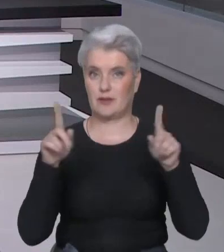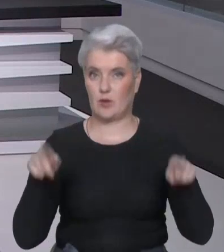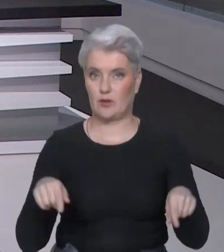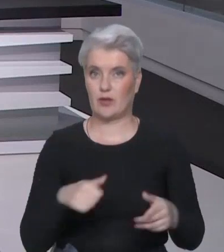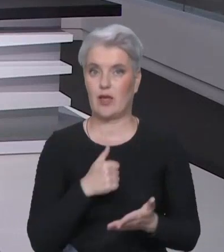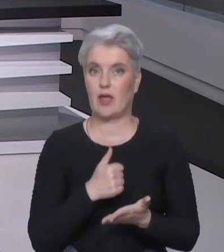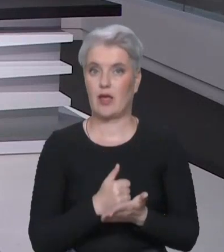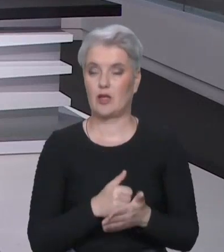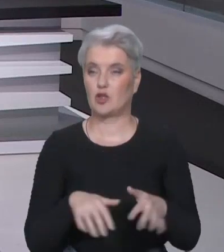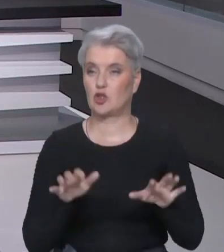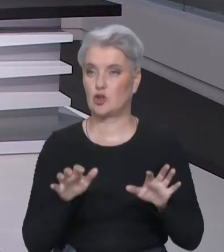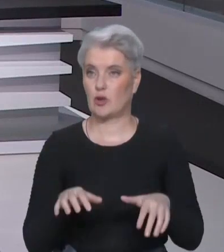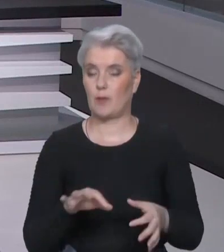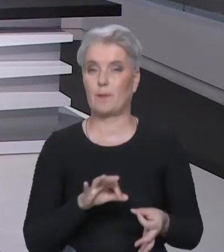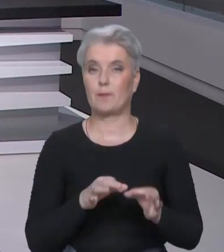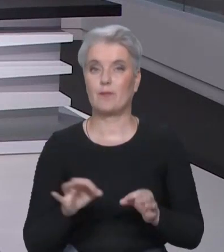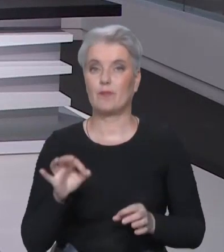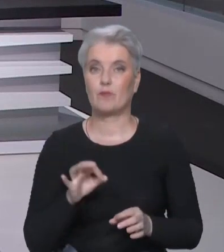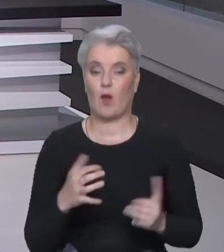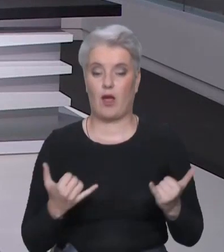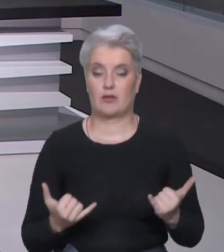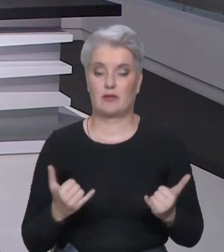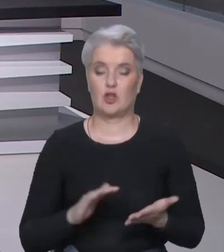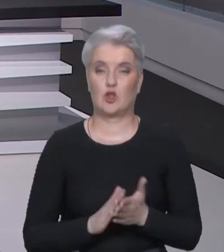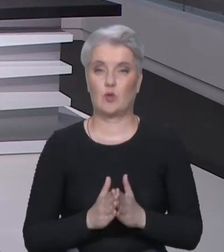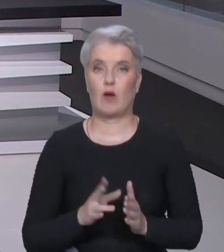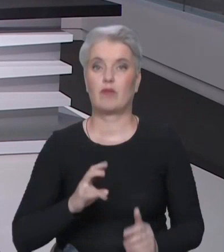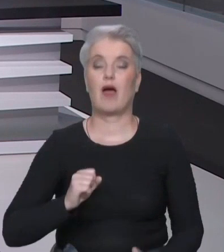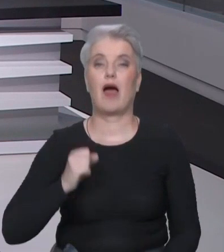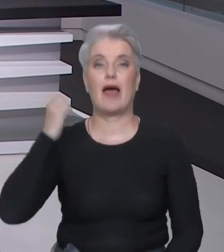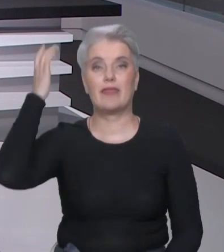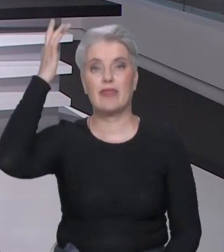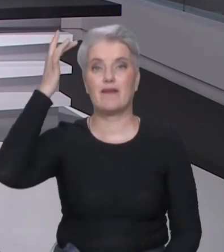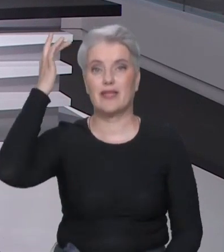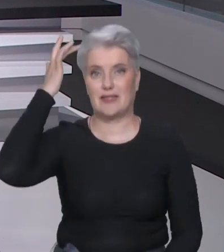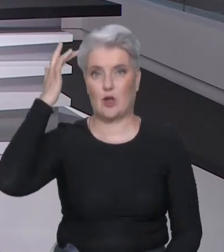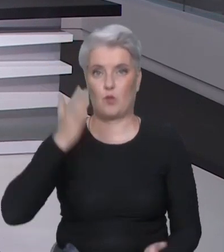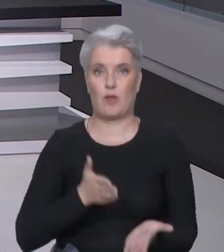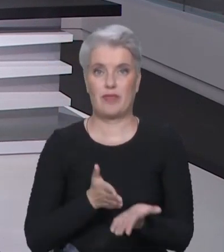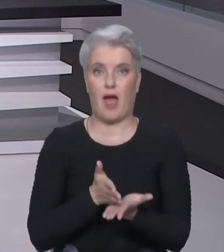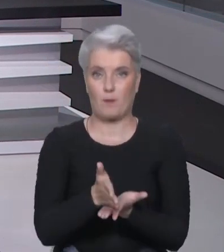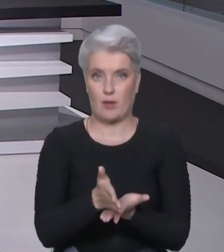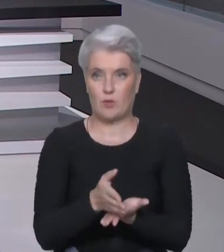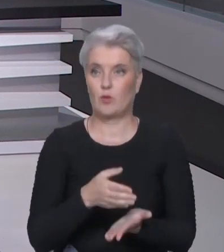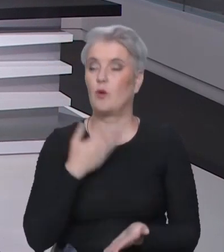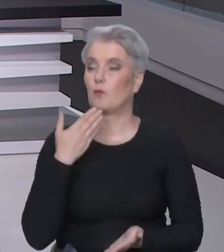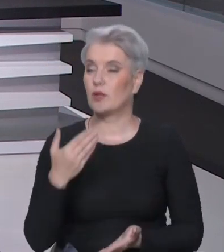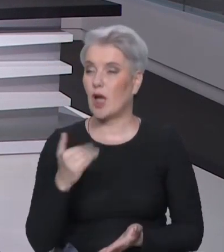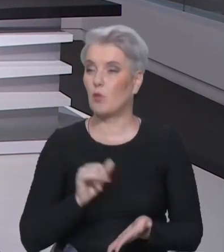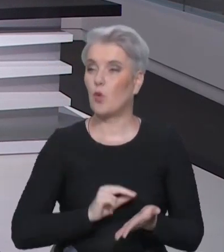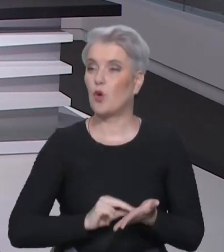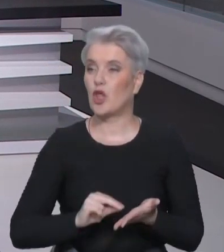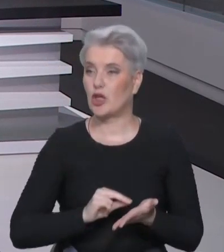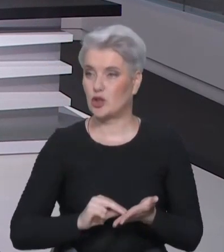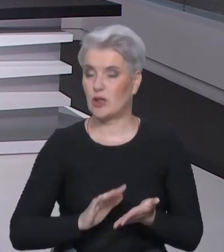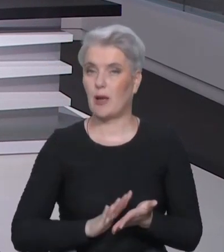оперативну ситуацію на Таврійському напрямку. Дізнаємося у Валерія Шершня, речника об'єднаного прес-центру Сил оборони